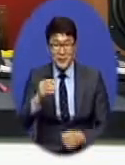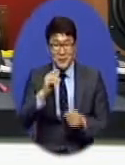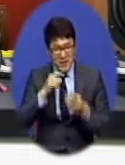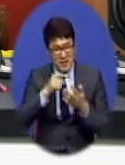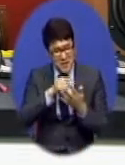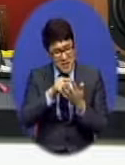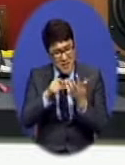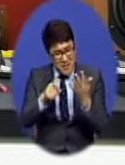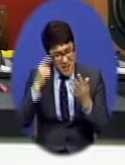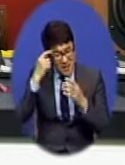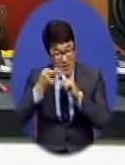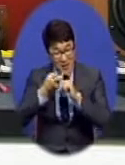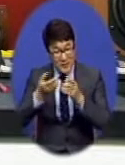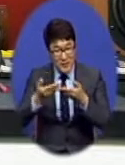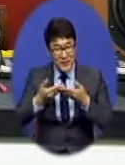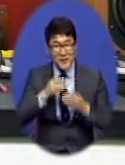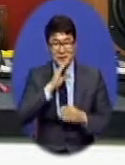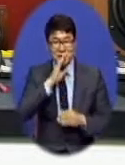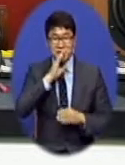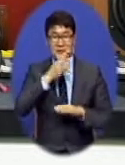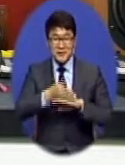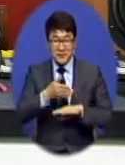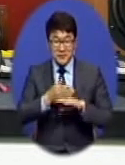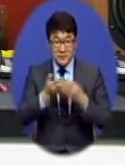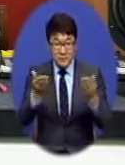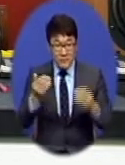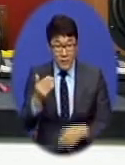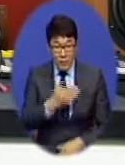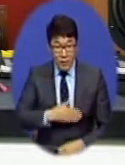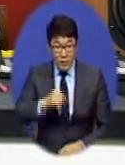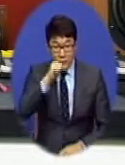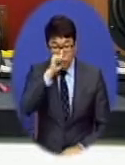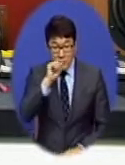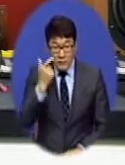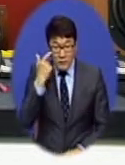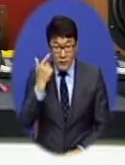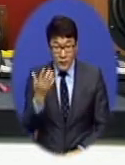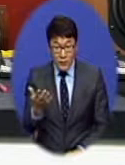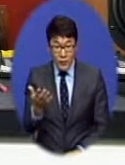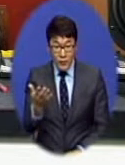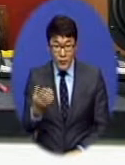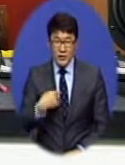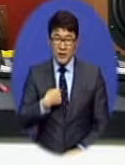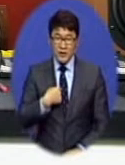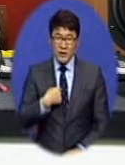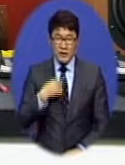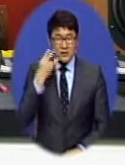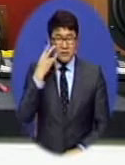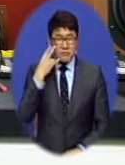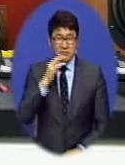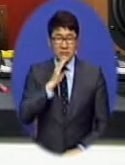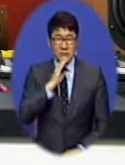다 챙겨주셔서 진심으로 감사드립니다. 예. 어디 몸이 조금 불편하신가요? 예. 아, 어디가